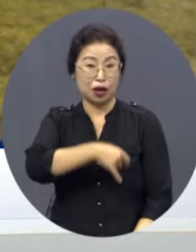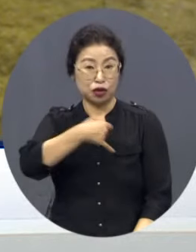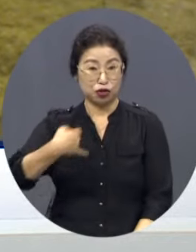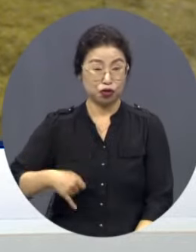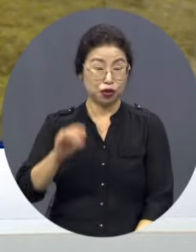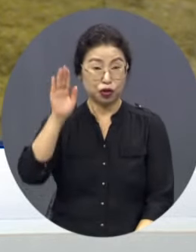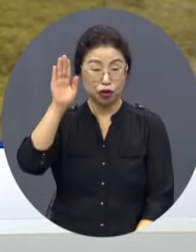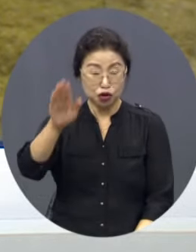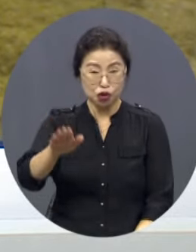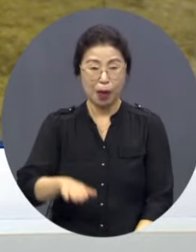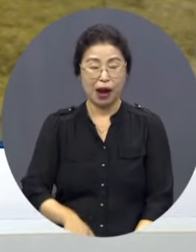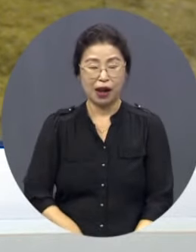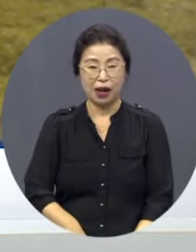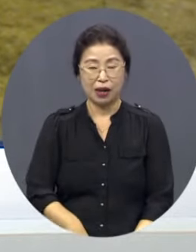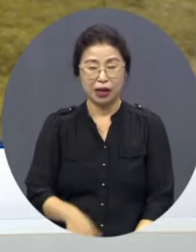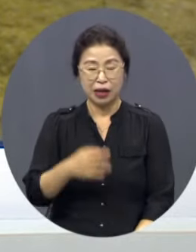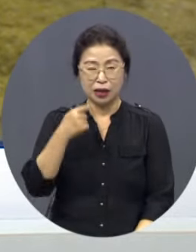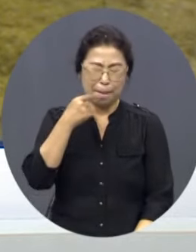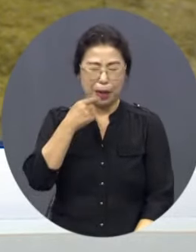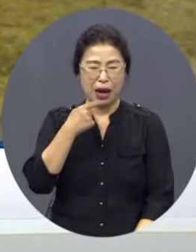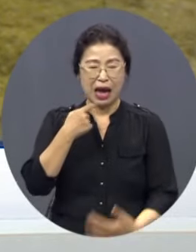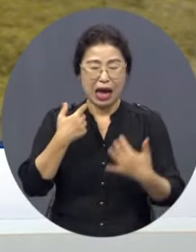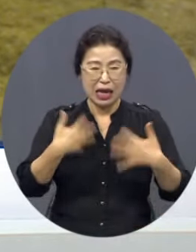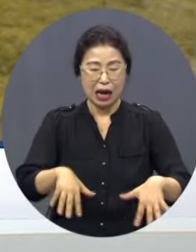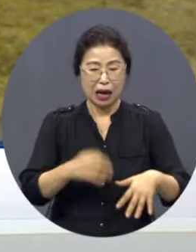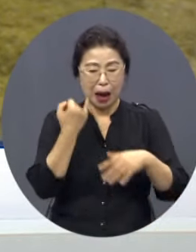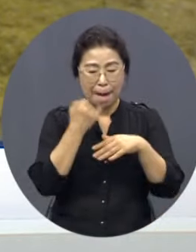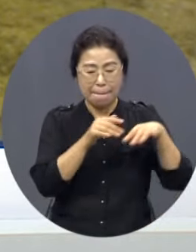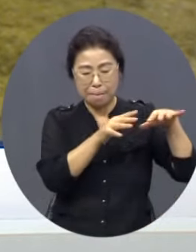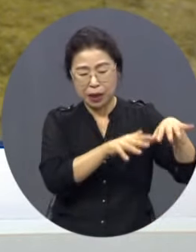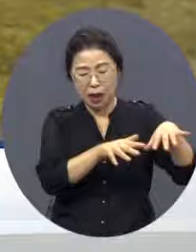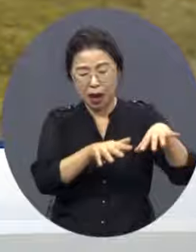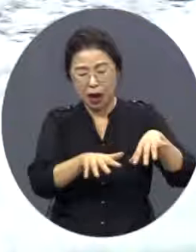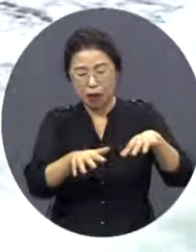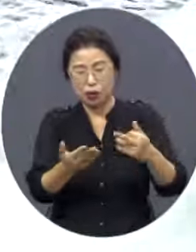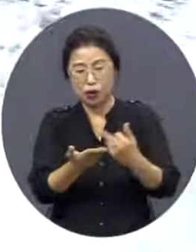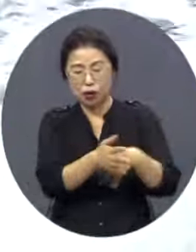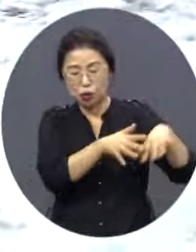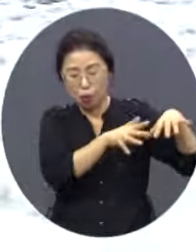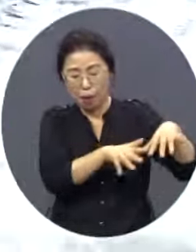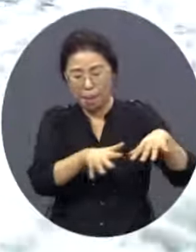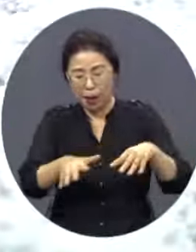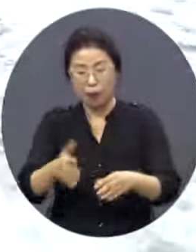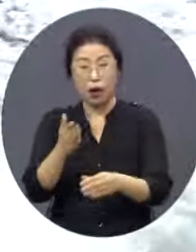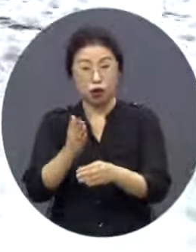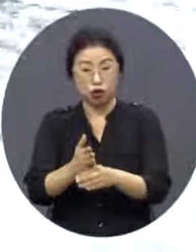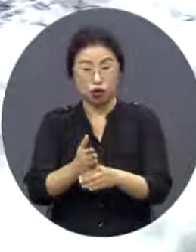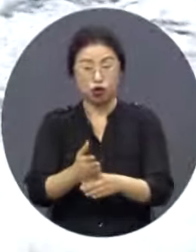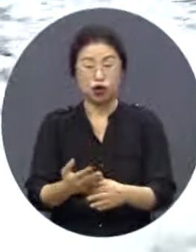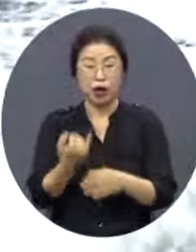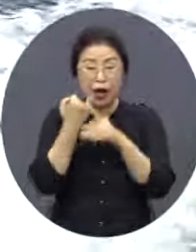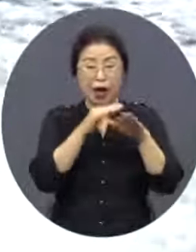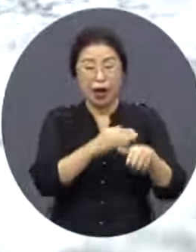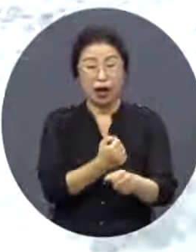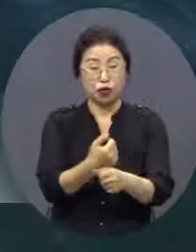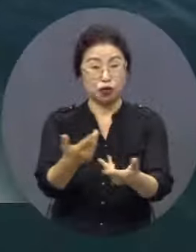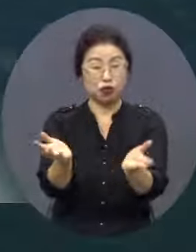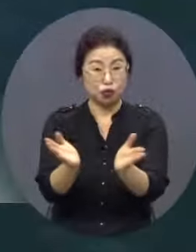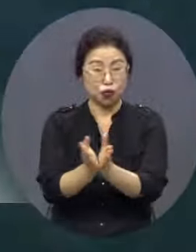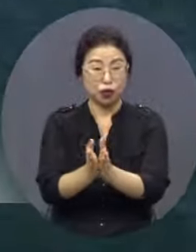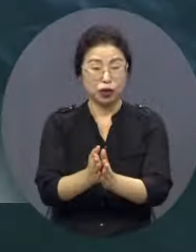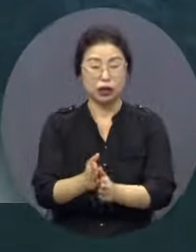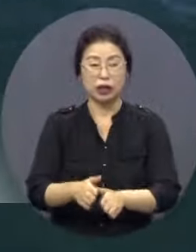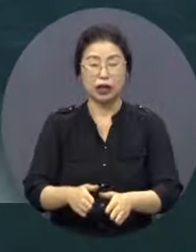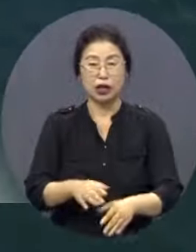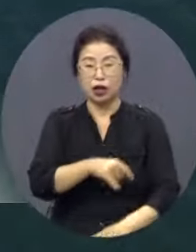중국발 저염분수 유입 가능성이 커지면서 제주도가 예찰을 강화합니다. 제주도 해양수산연구원은 최근